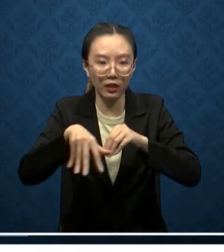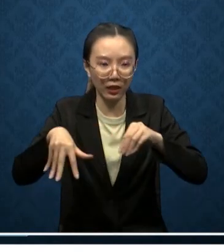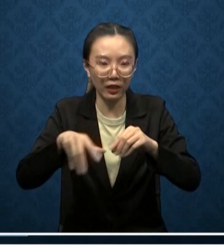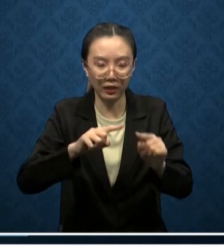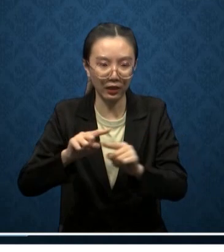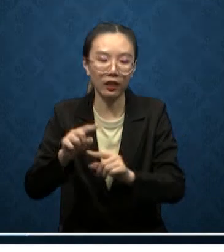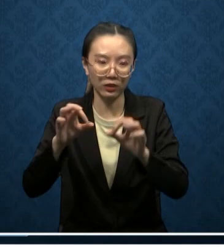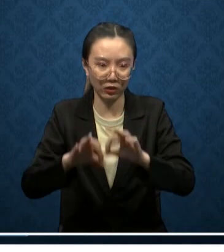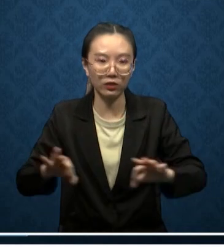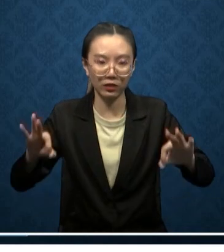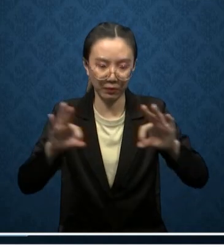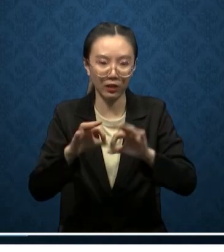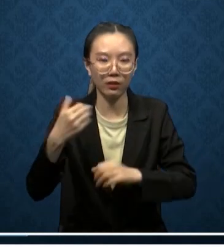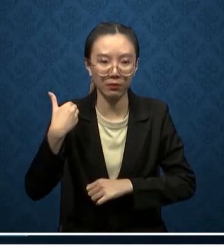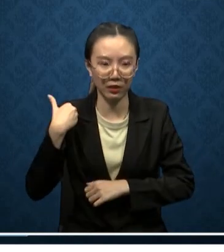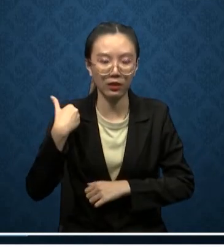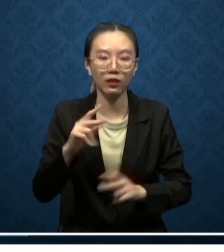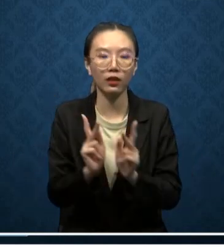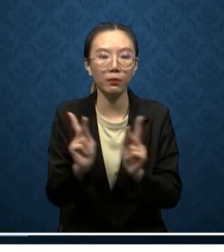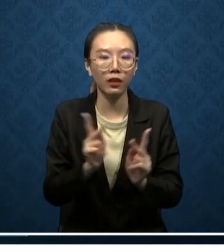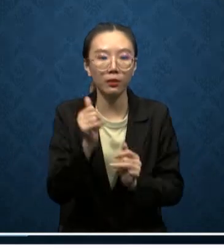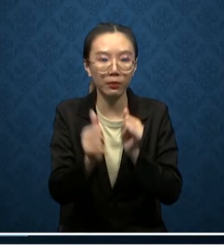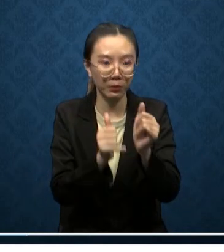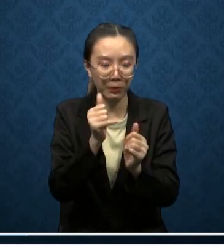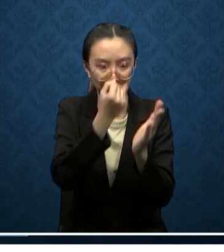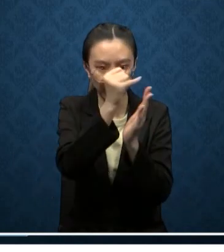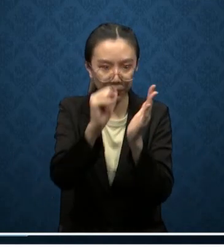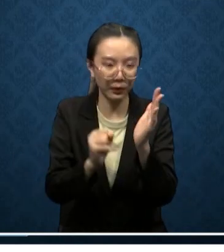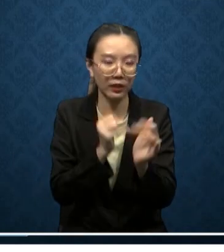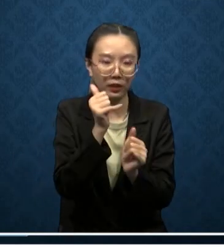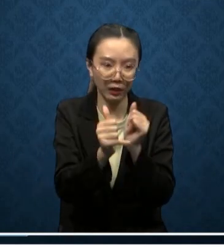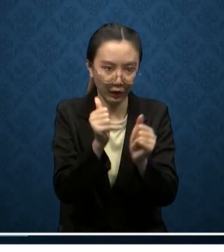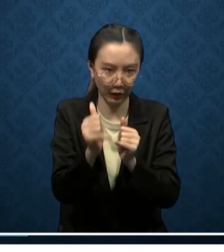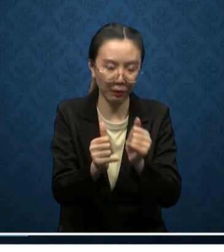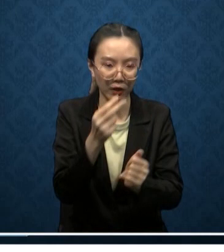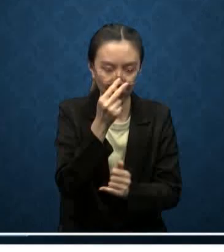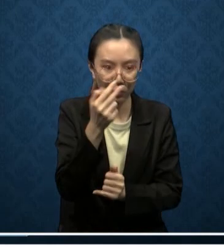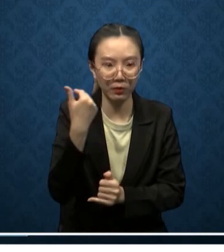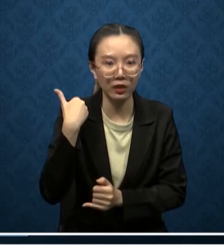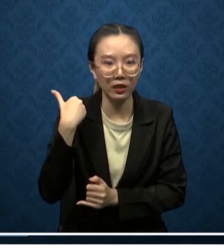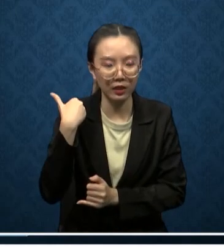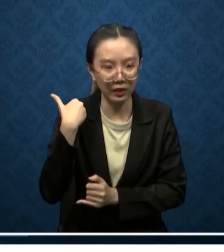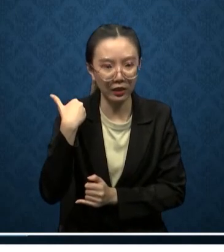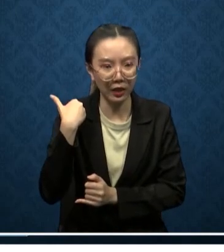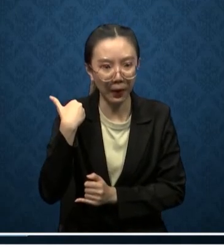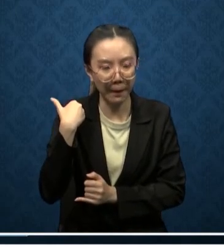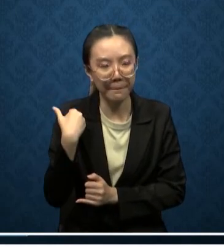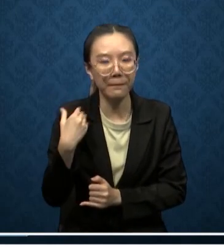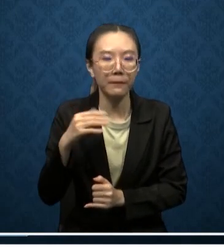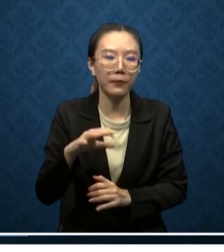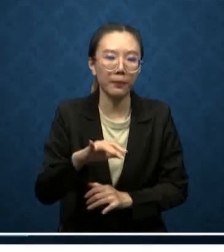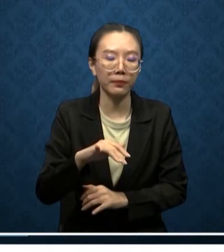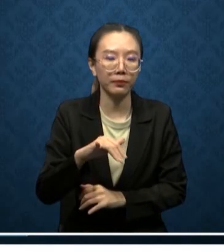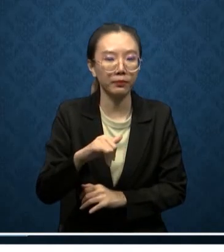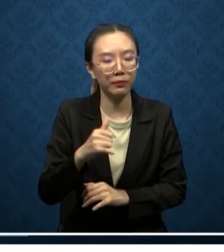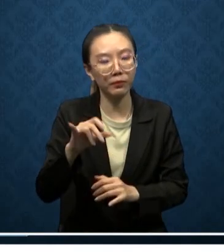เรื่องสำคัญมากผมเราได้คณะกรรมการได้ติดตามลงไปหลายจังหวัดในพื้นที่ไม่ว่าเรื่องของจิ้งหลีกก็ดีนะครับหรือแมลงเศรษฐกิจอื่นๆนะครับ